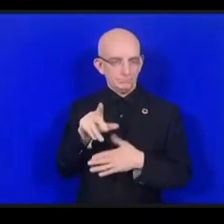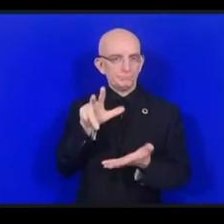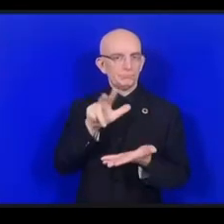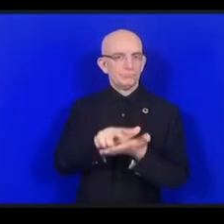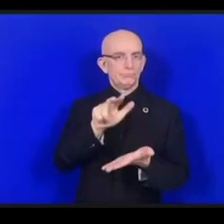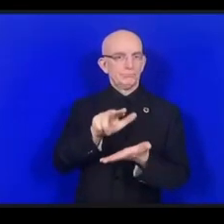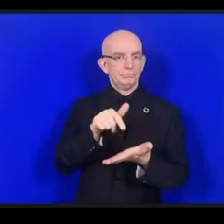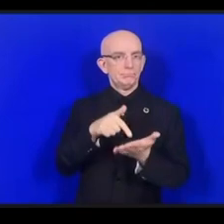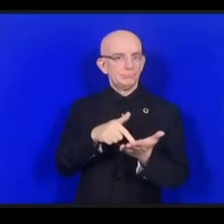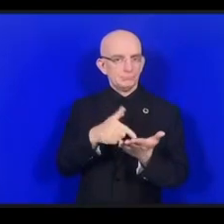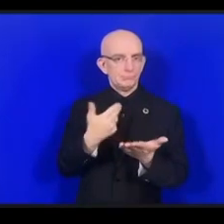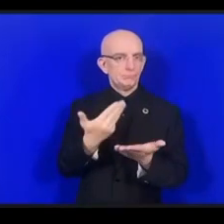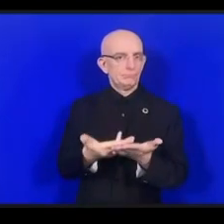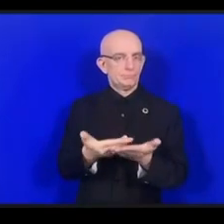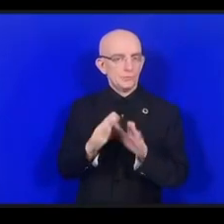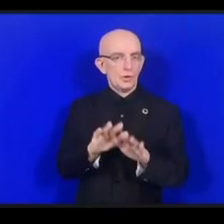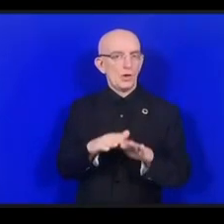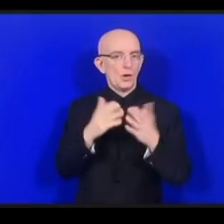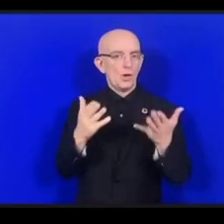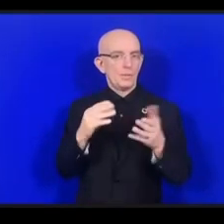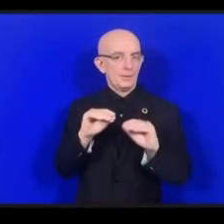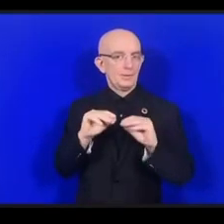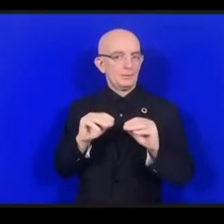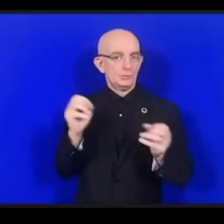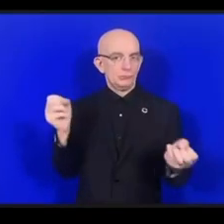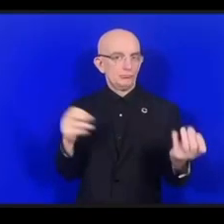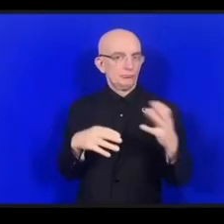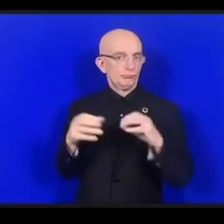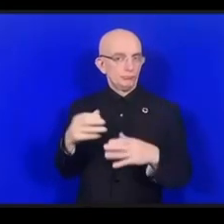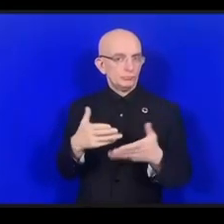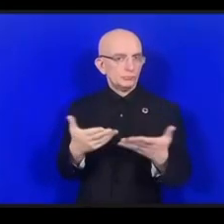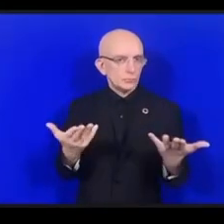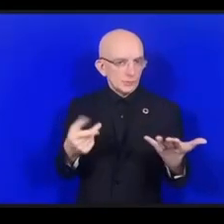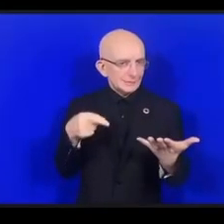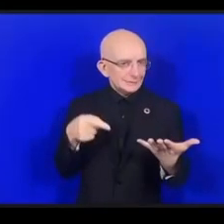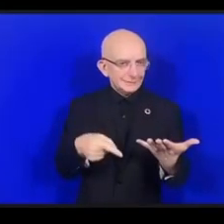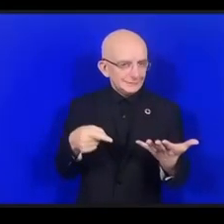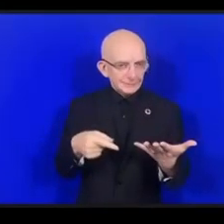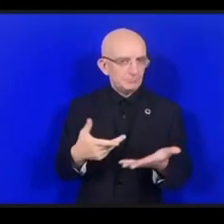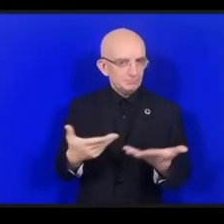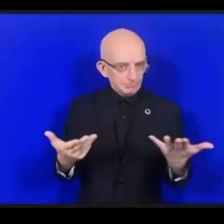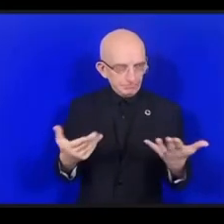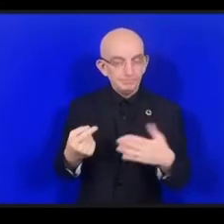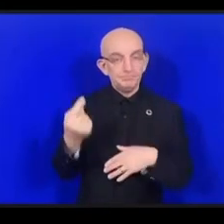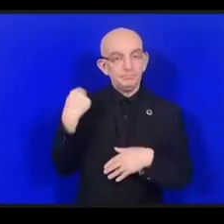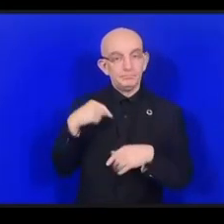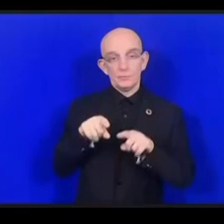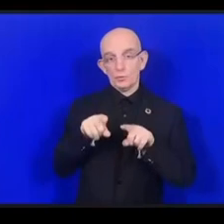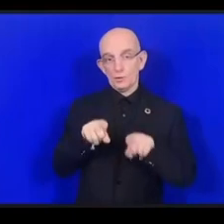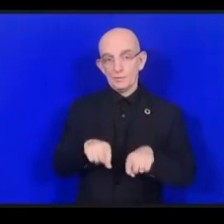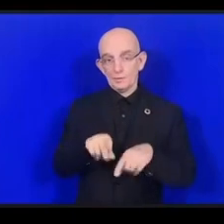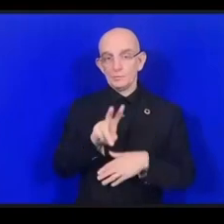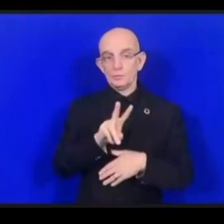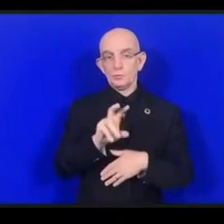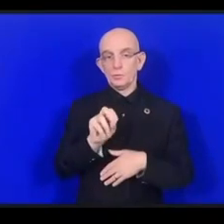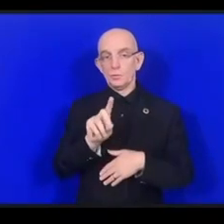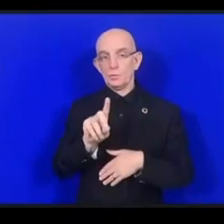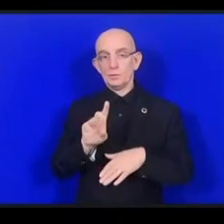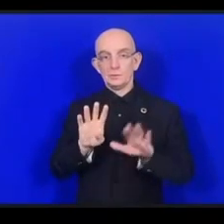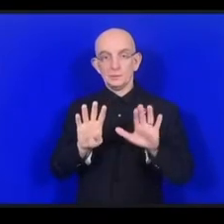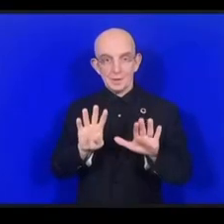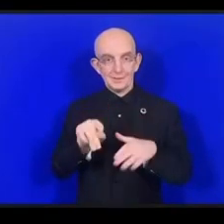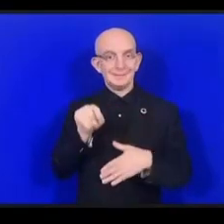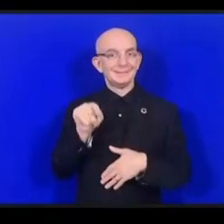当时呢是2019年11月份提出来的，后来呢我们这个 DC 呢就成立起来，希望能够要